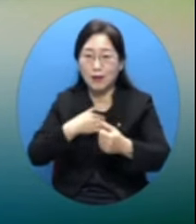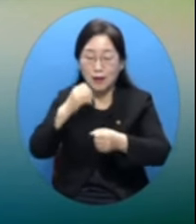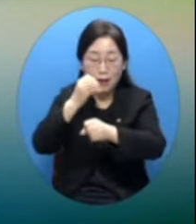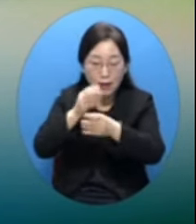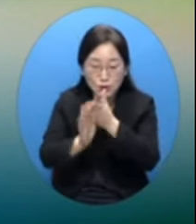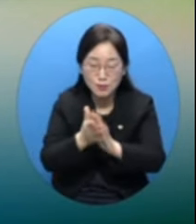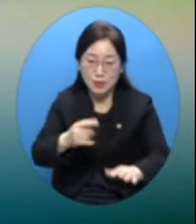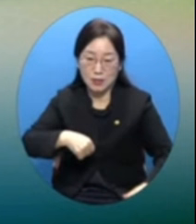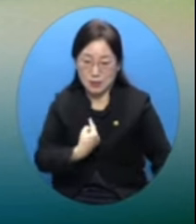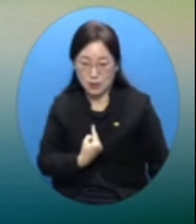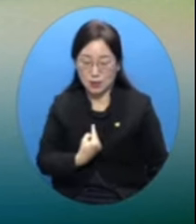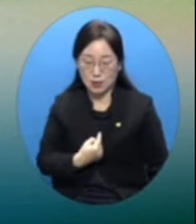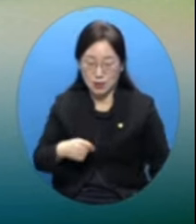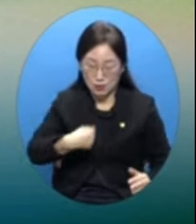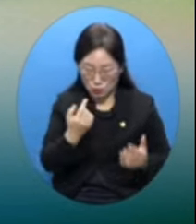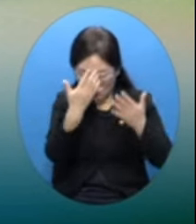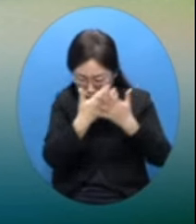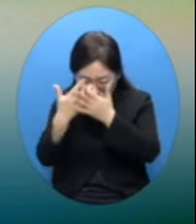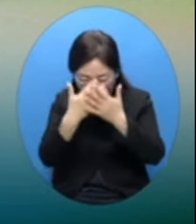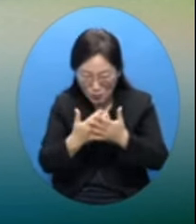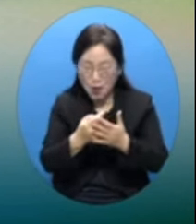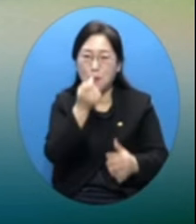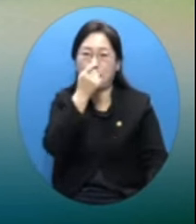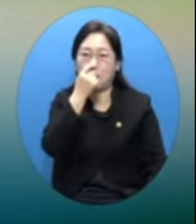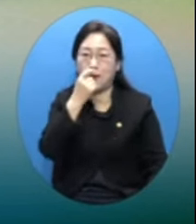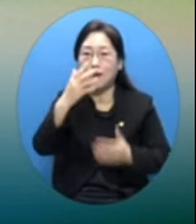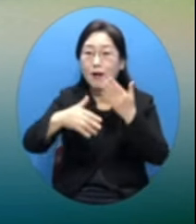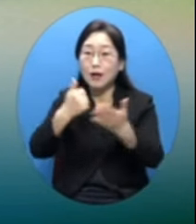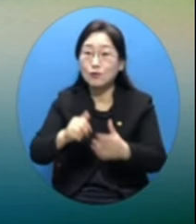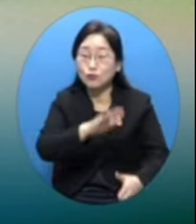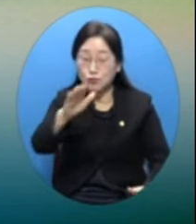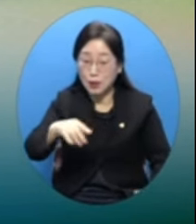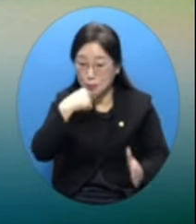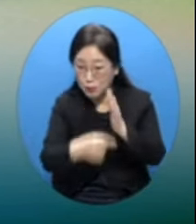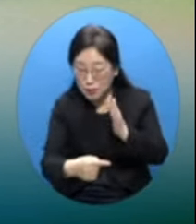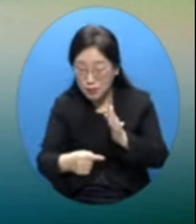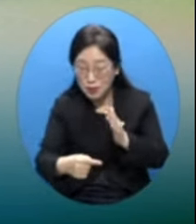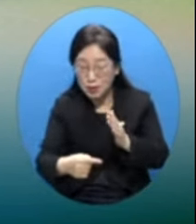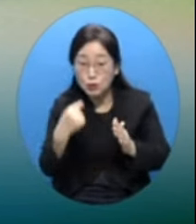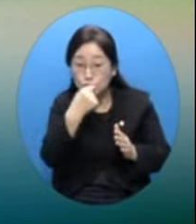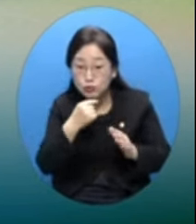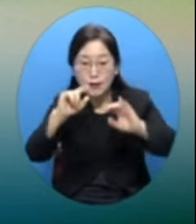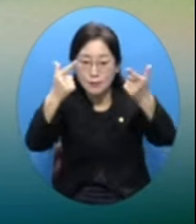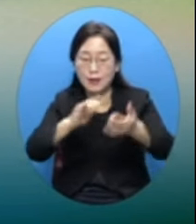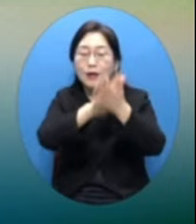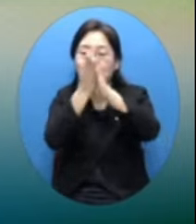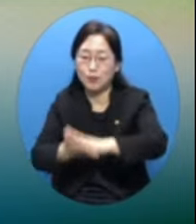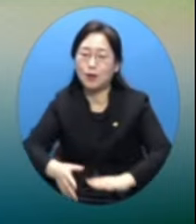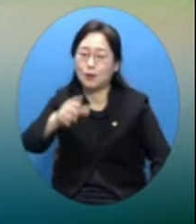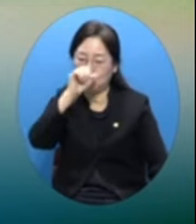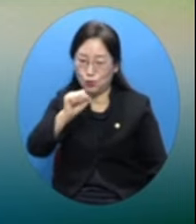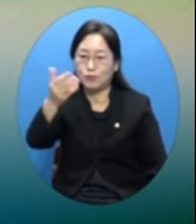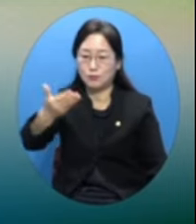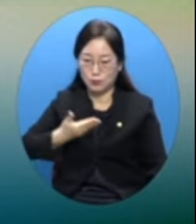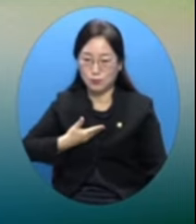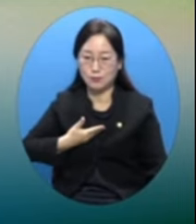없이 자기주도 학습을 배울 수밖에 없었다. 하나님은 우리에게 불리해 보이는 것을 좋은 것으로